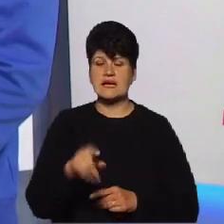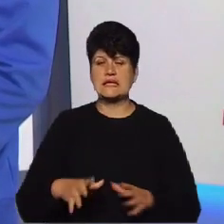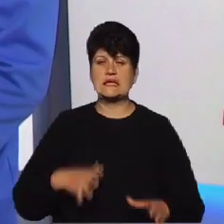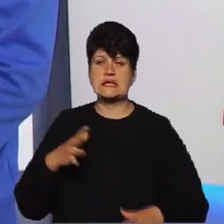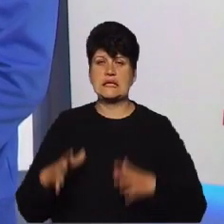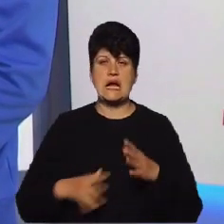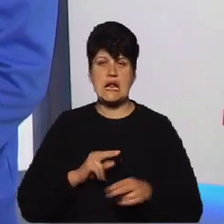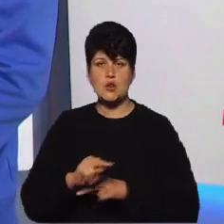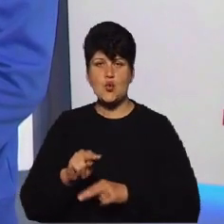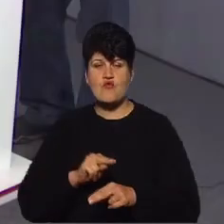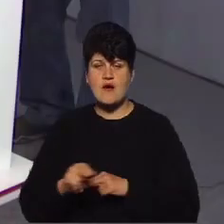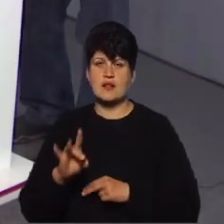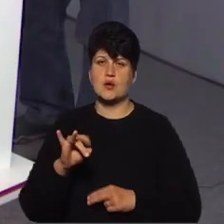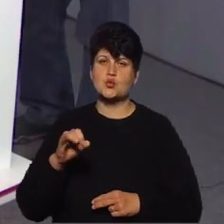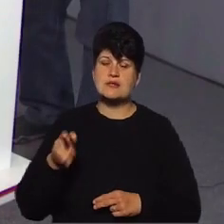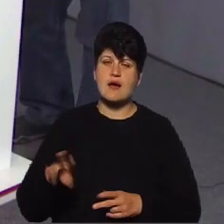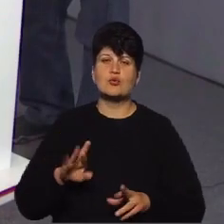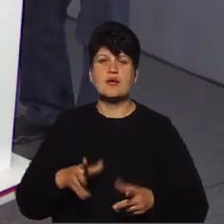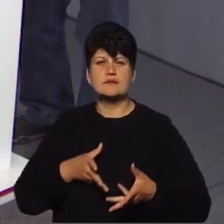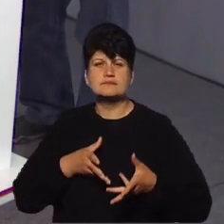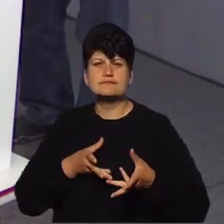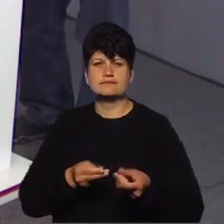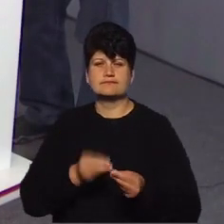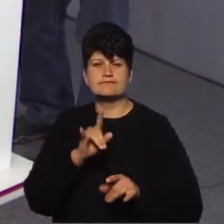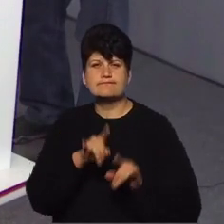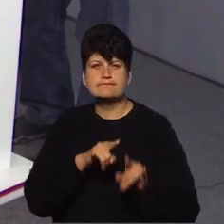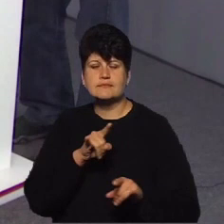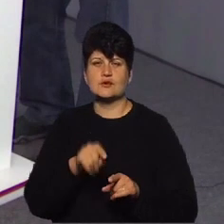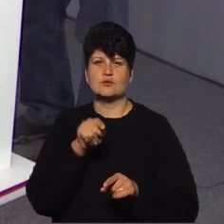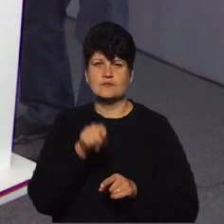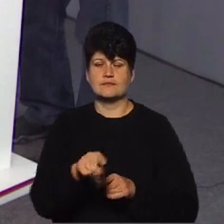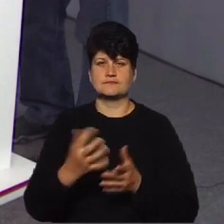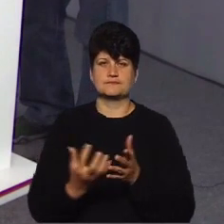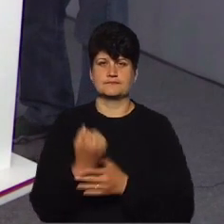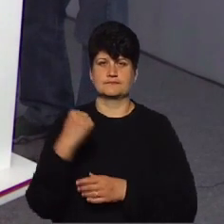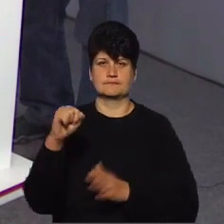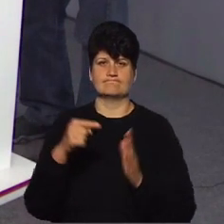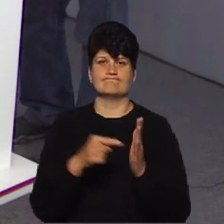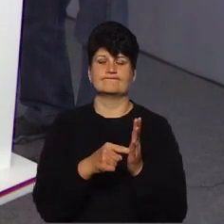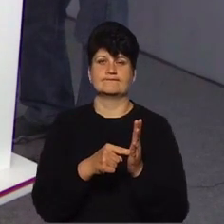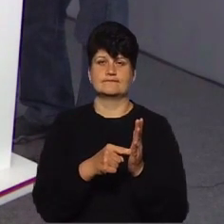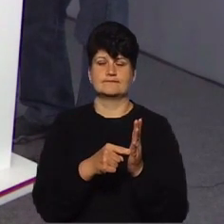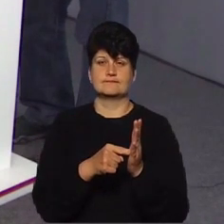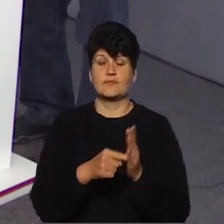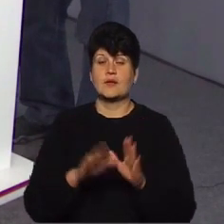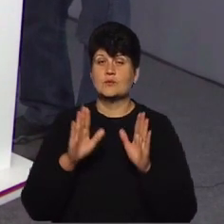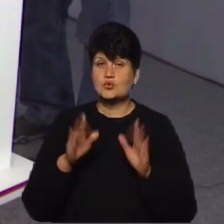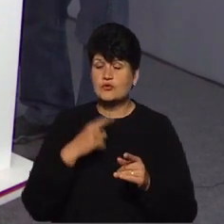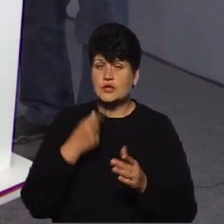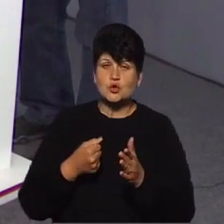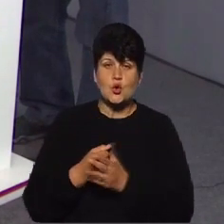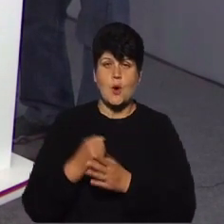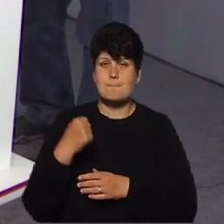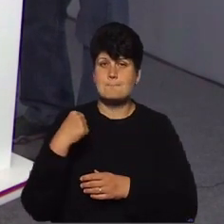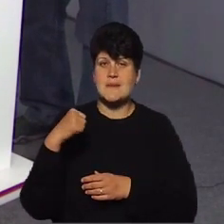і як її налаштовували до перемоги? Чи ставили ви перед нею таку ціль? Ну, будемо говорити, до перемоги ми йшли